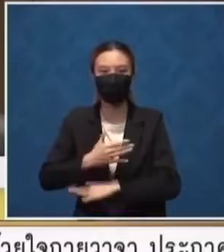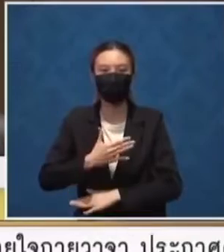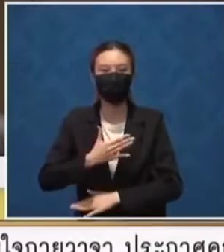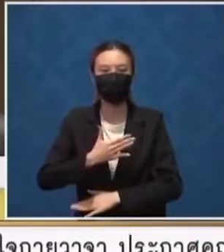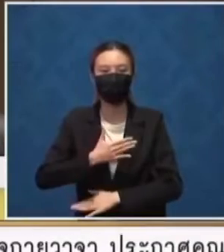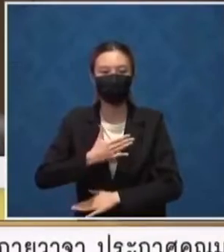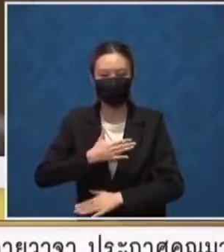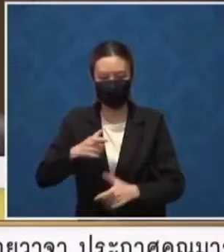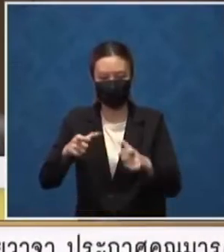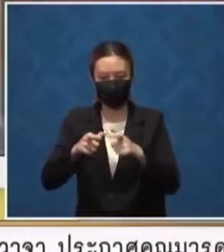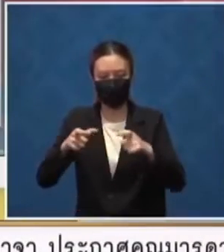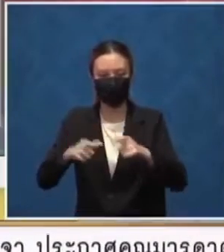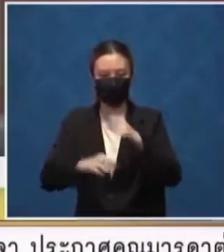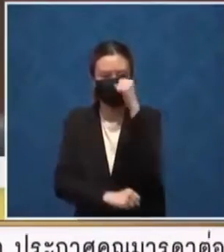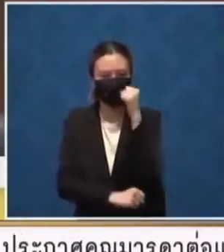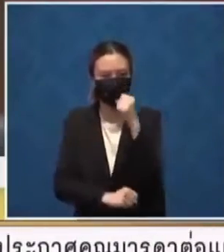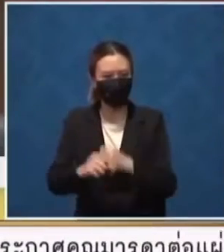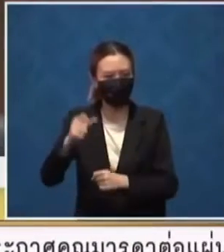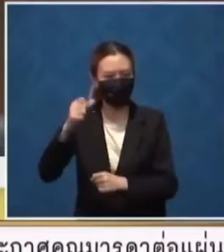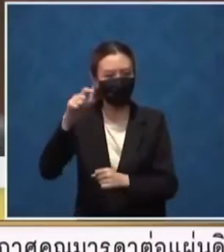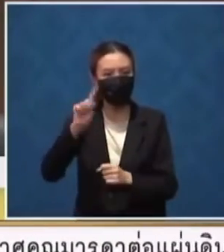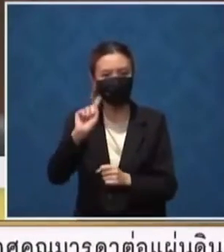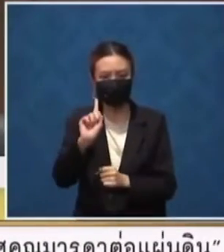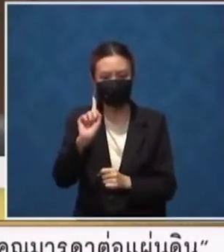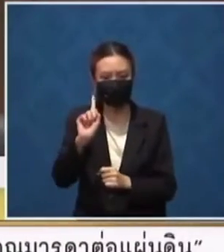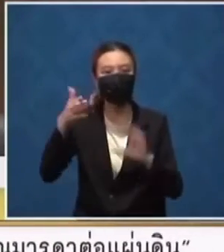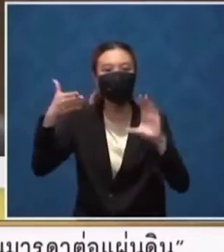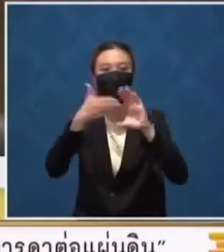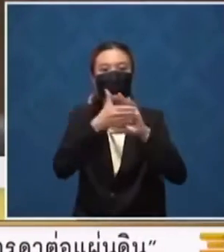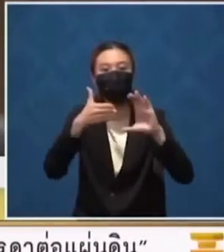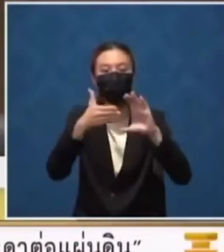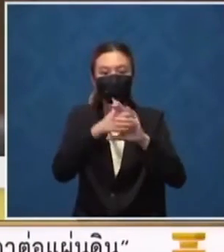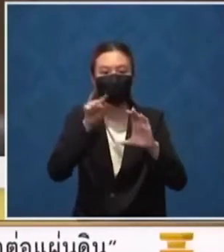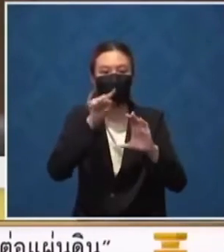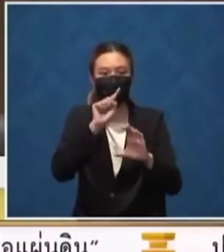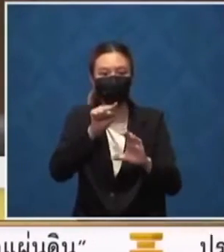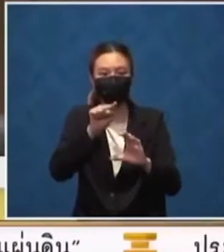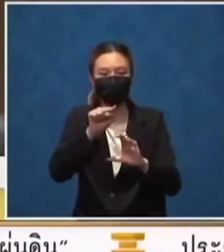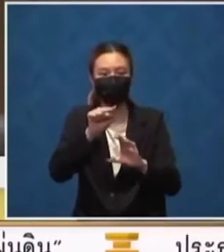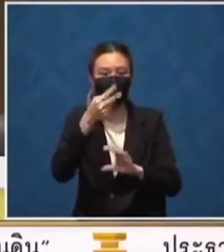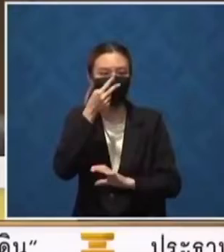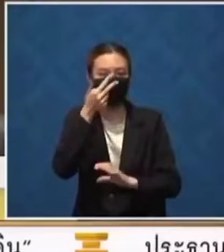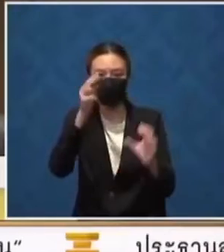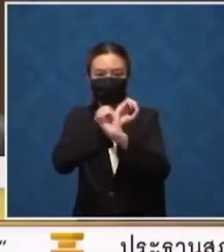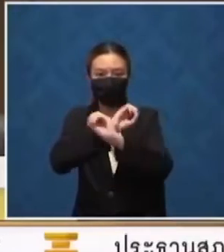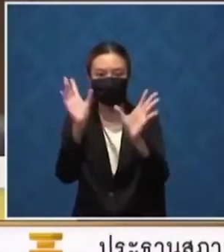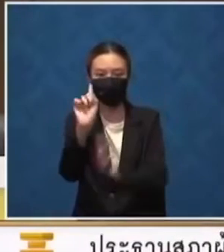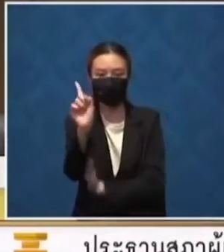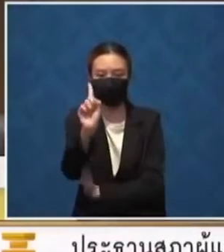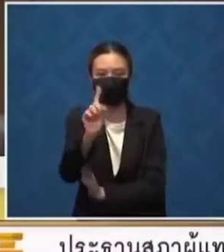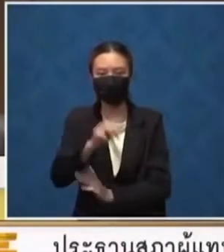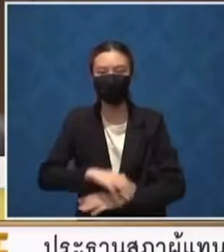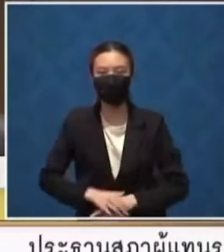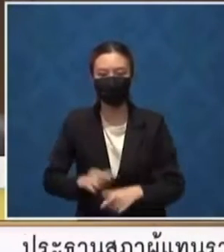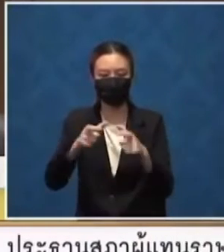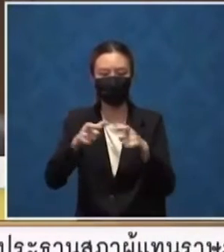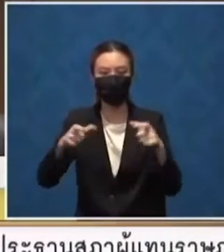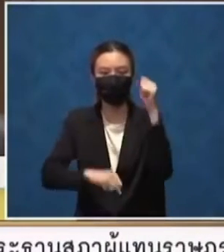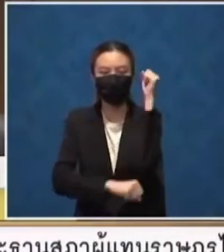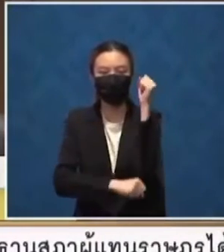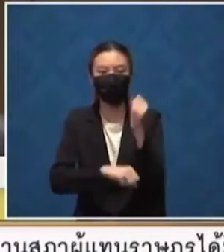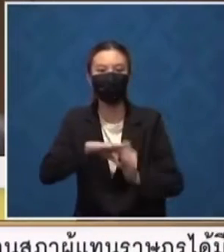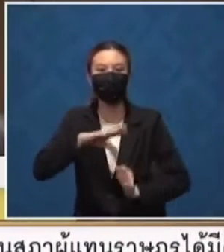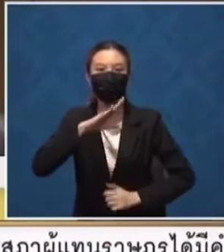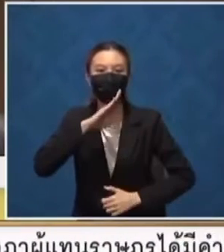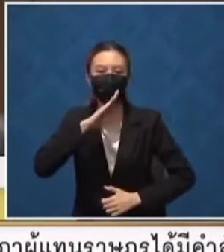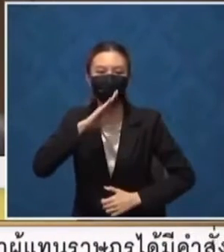องเป็นวันที่2นะคะซึ่งเมื่อวานนี้พิจารณาก็คือในส่วนของงบประมาณของกระทรวงการคลังซึ่งมันก็โยงกลับมาที่ในส่วนของโคร